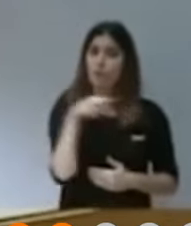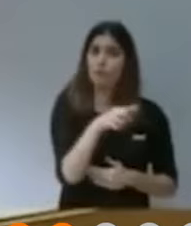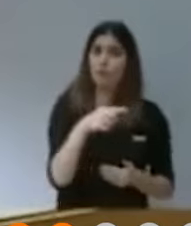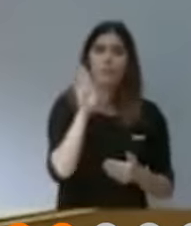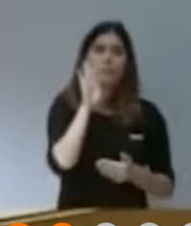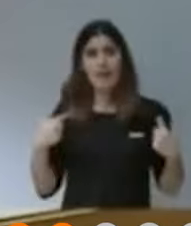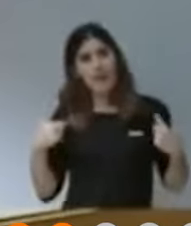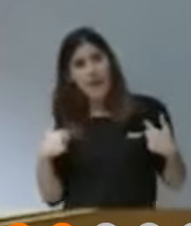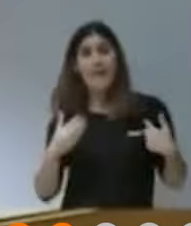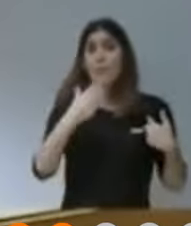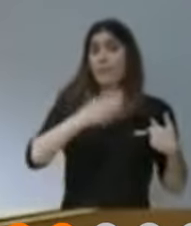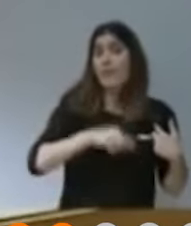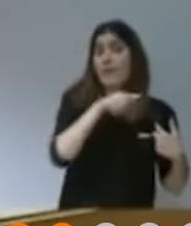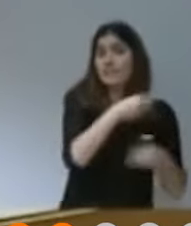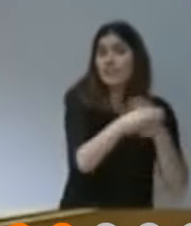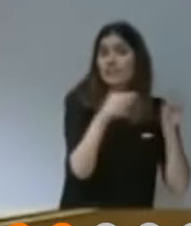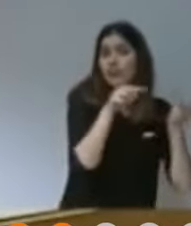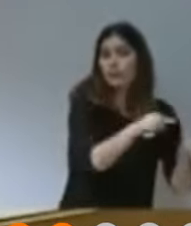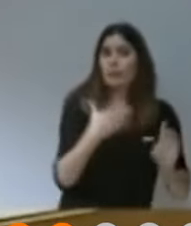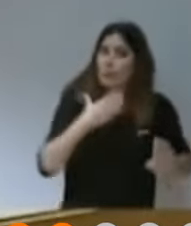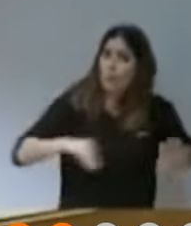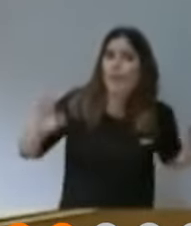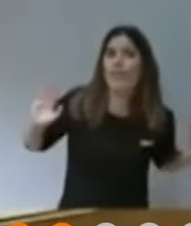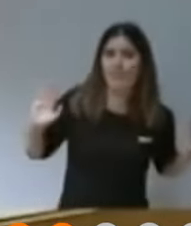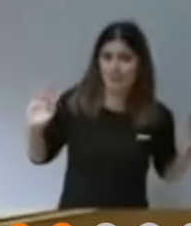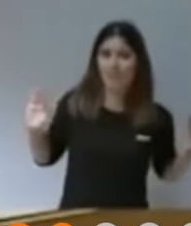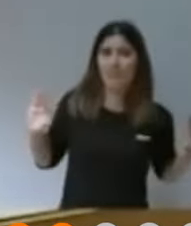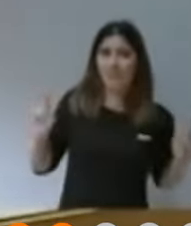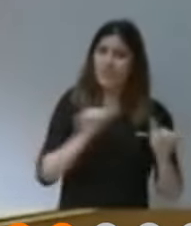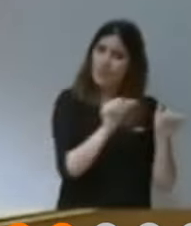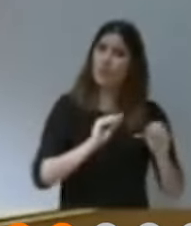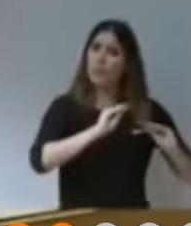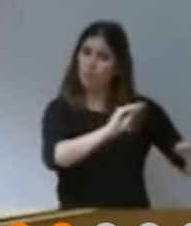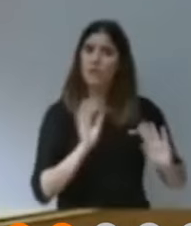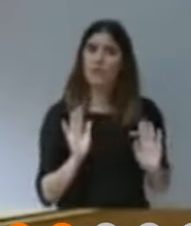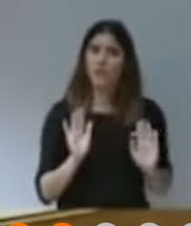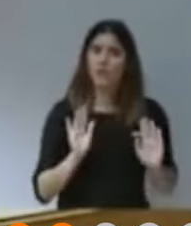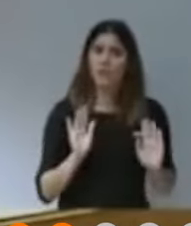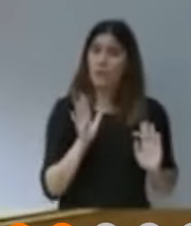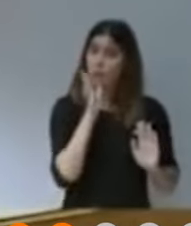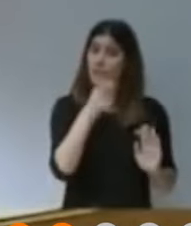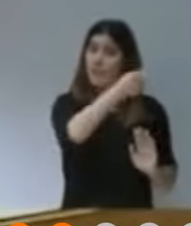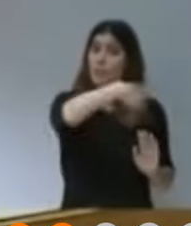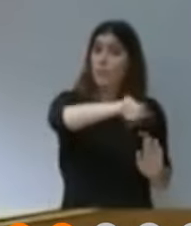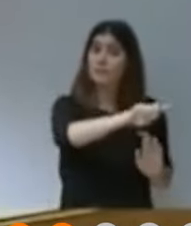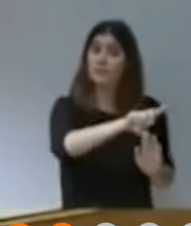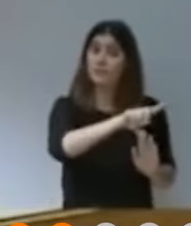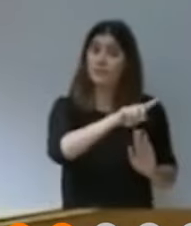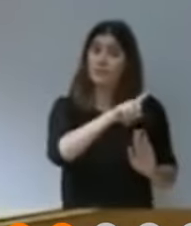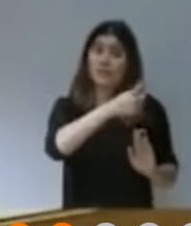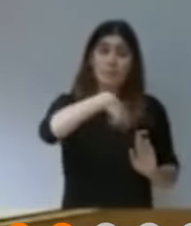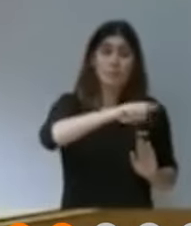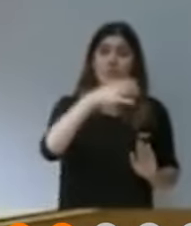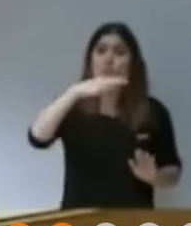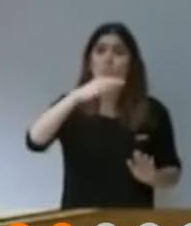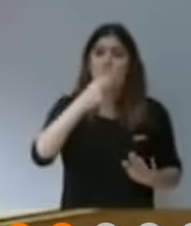seva corrupció? Igual això és el que hagueren fet vostès. Perquè a vostès sí que l